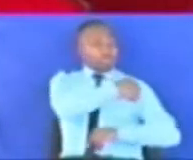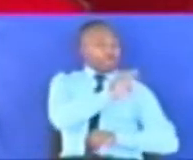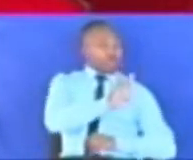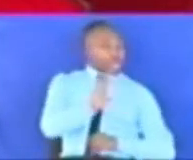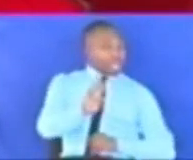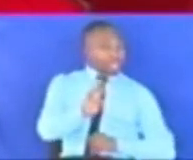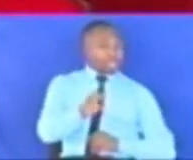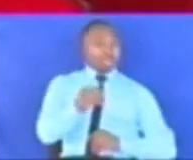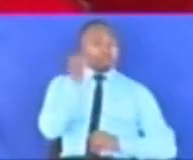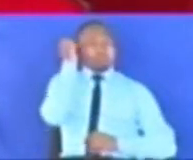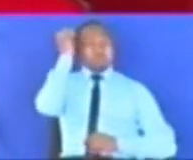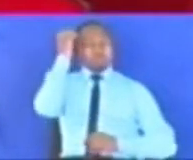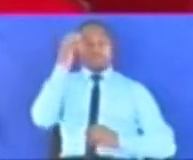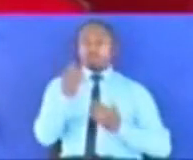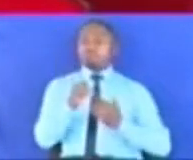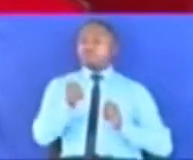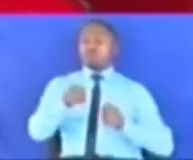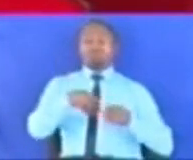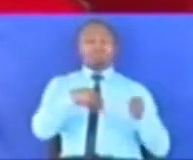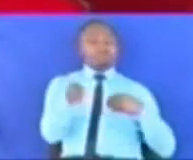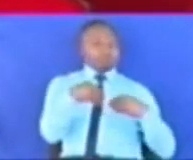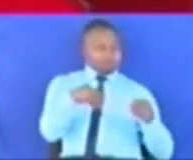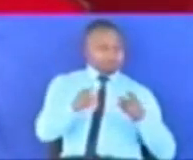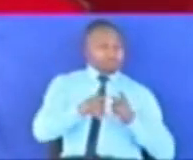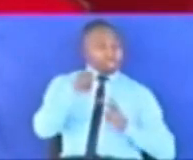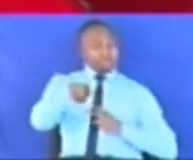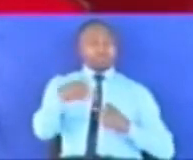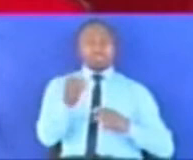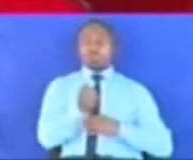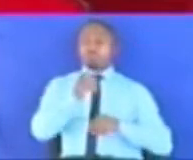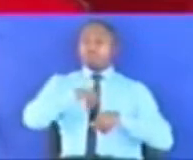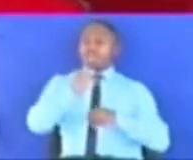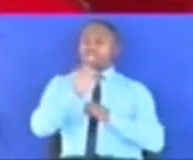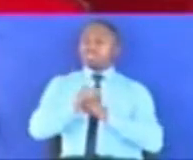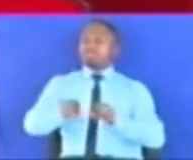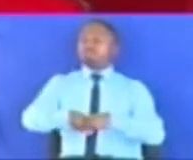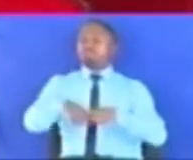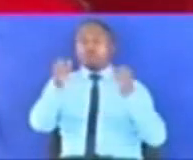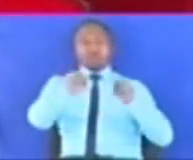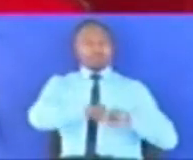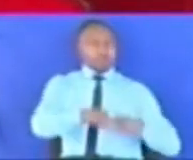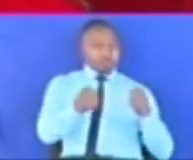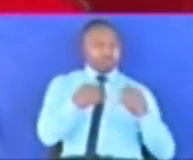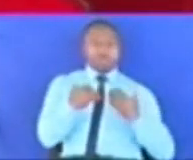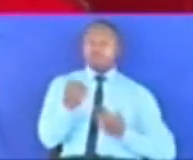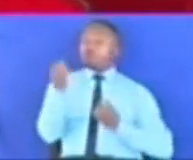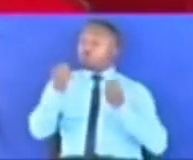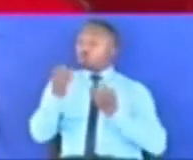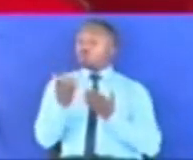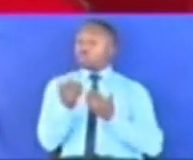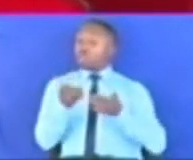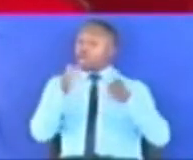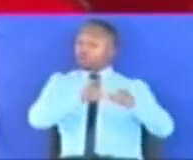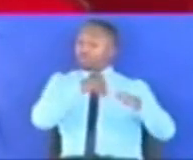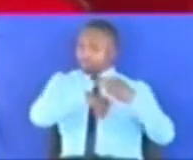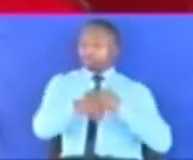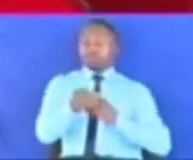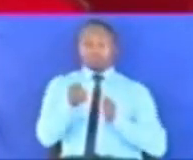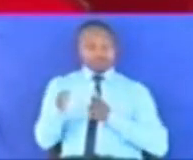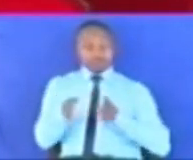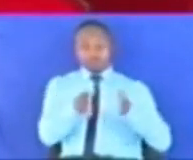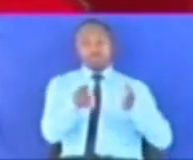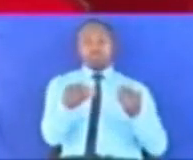ni chakavu. Hapa na hapa zinakuwa zinapata breakdown kiasi kwamba hata mgonjwa mwenyewe anaweza akafia hata